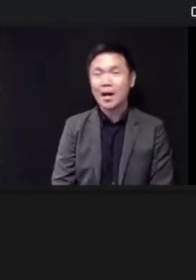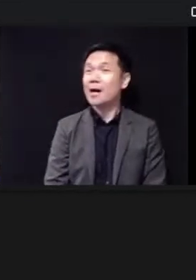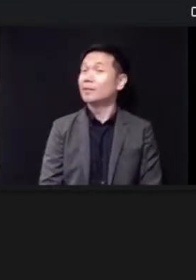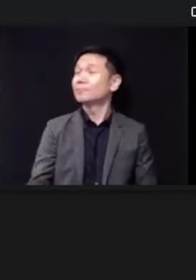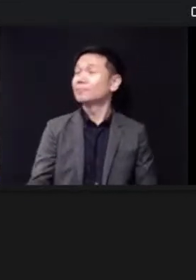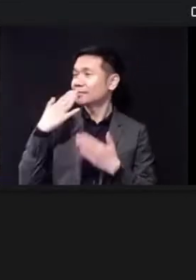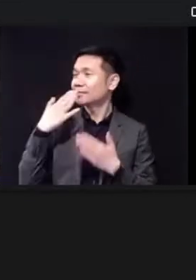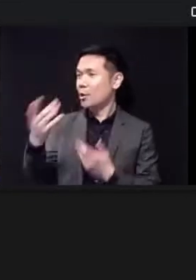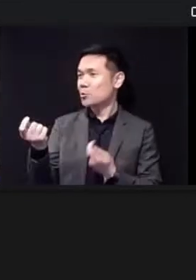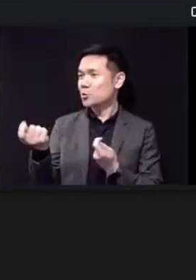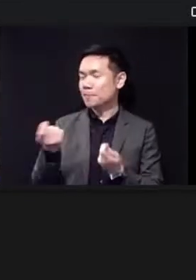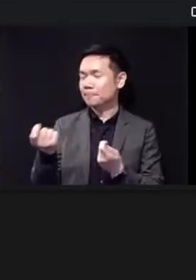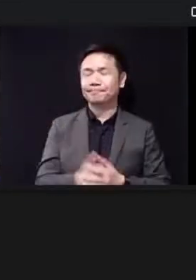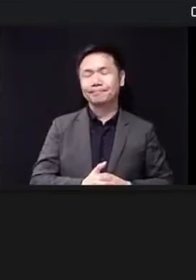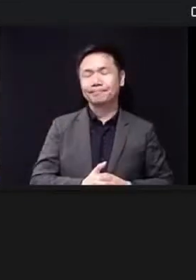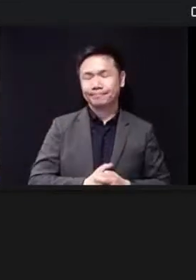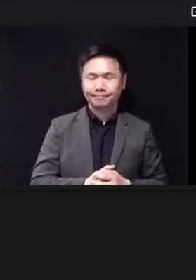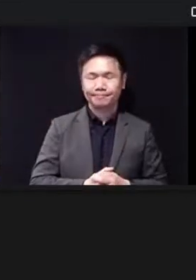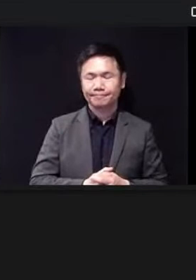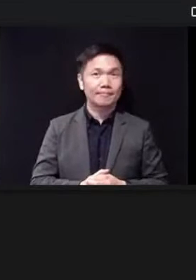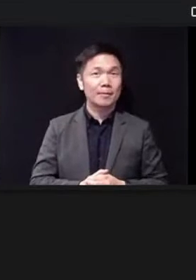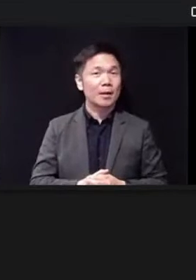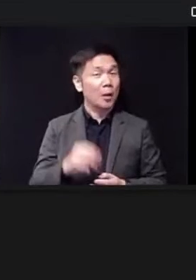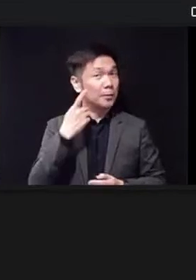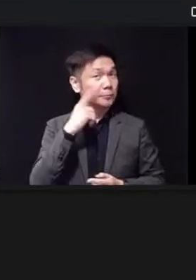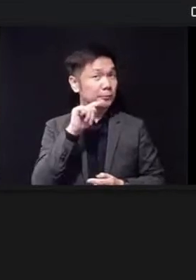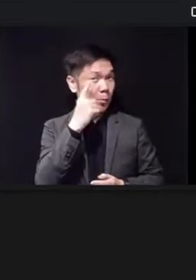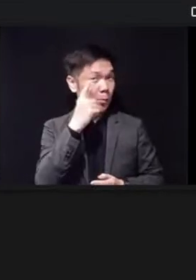Приглашаю внимание уважаемых участников